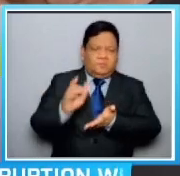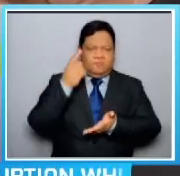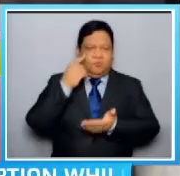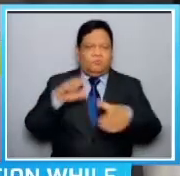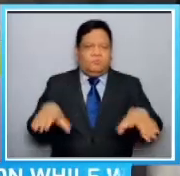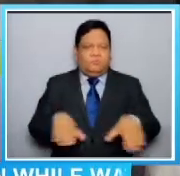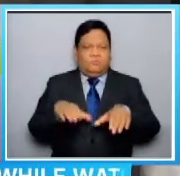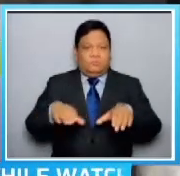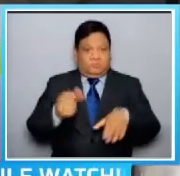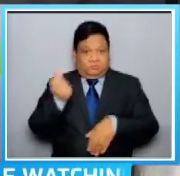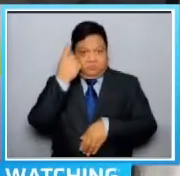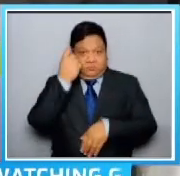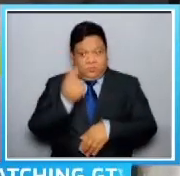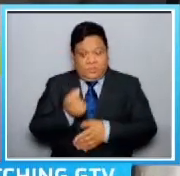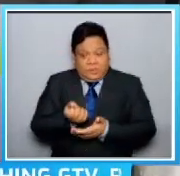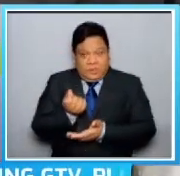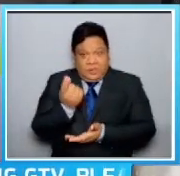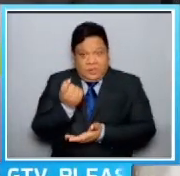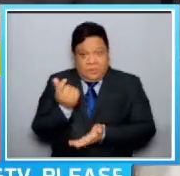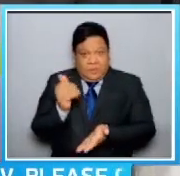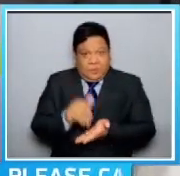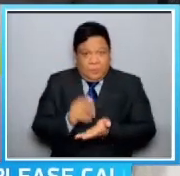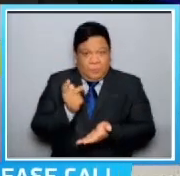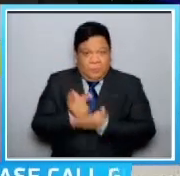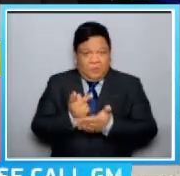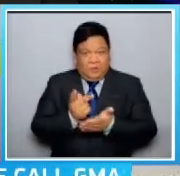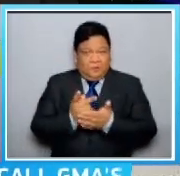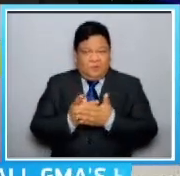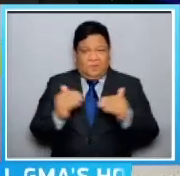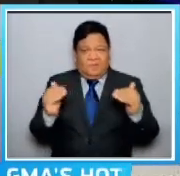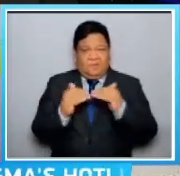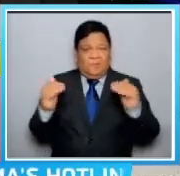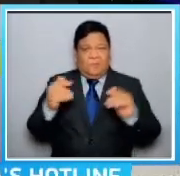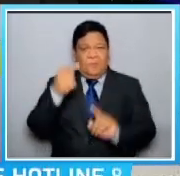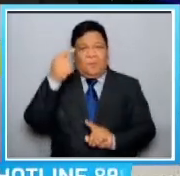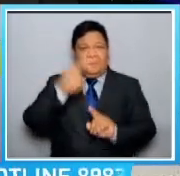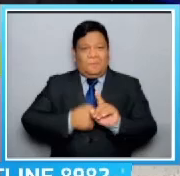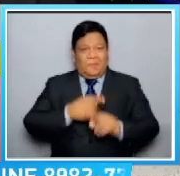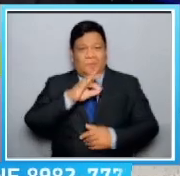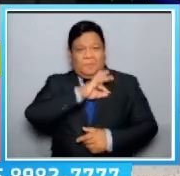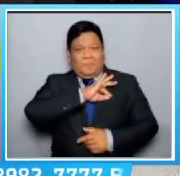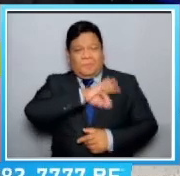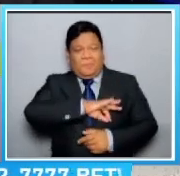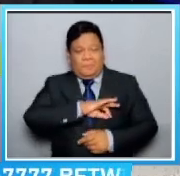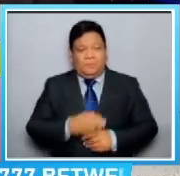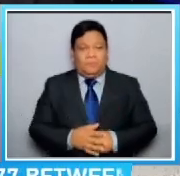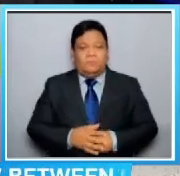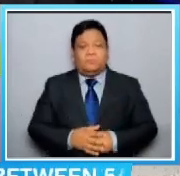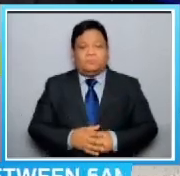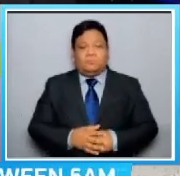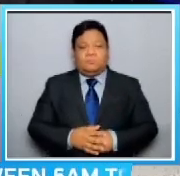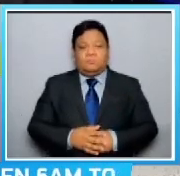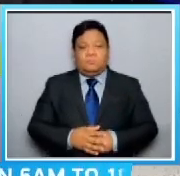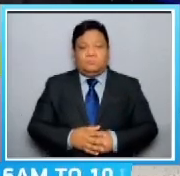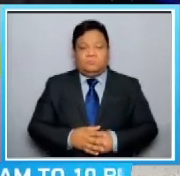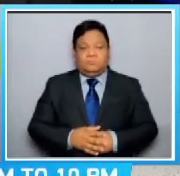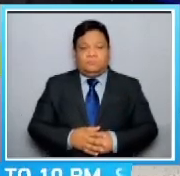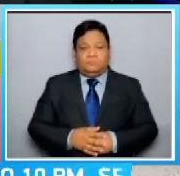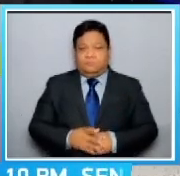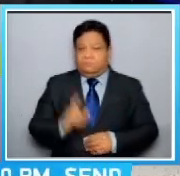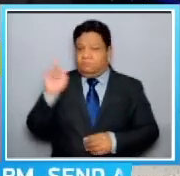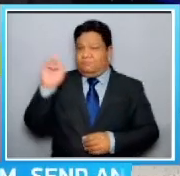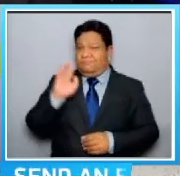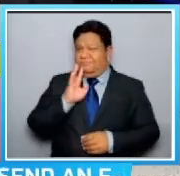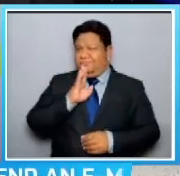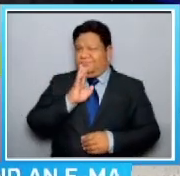kanya, nakatumbas na raw ng isang buwang kita. Mahirap lang kami. Ang hanap buhay namin, isang hamak lang ng taxi driver.